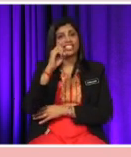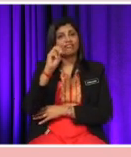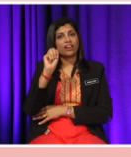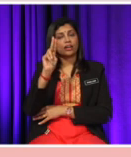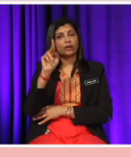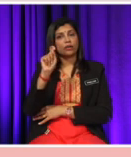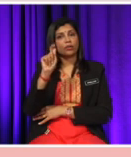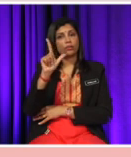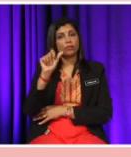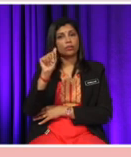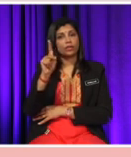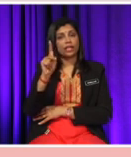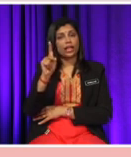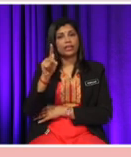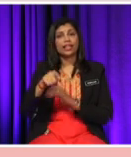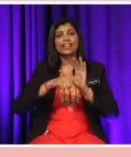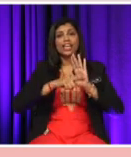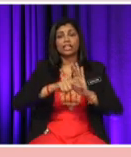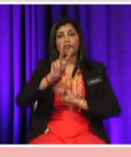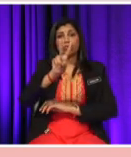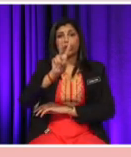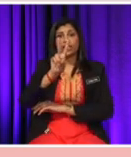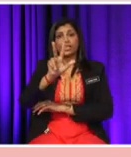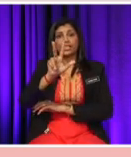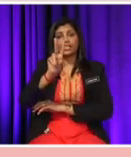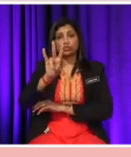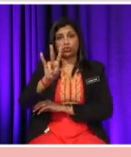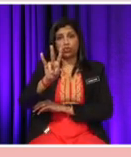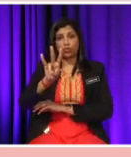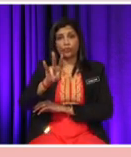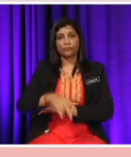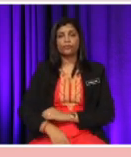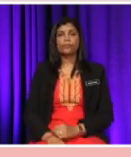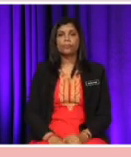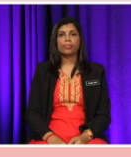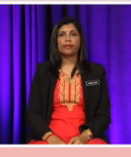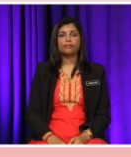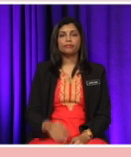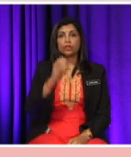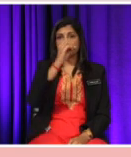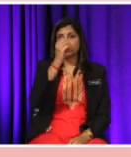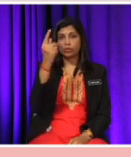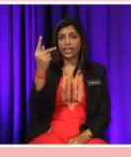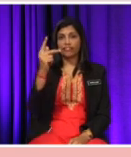negative 273 derajat Celcius suhunya kosong Kelvin oke